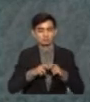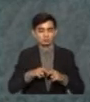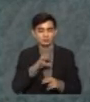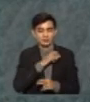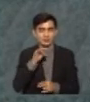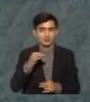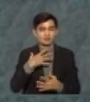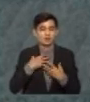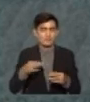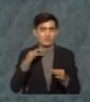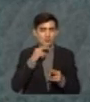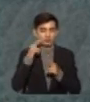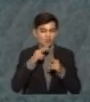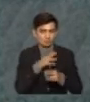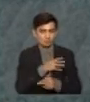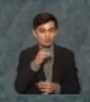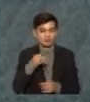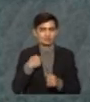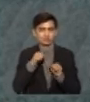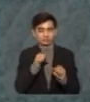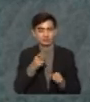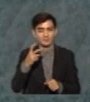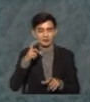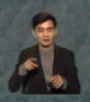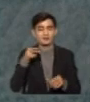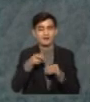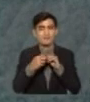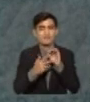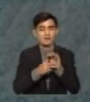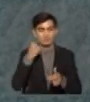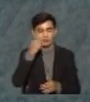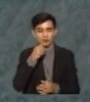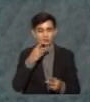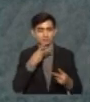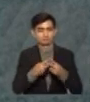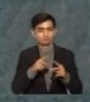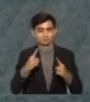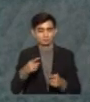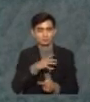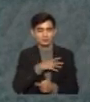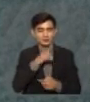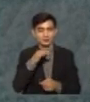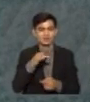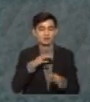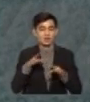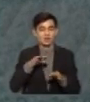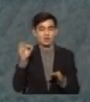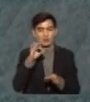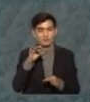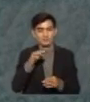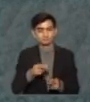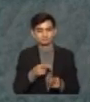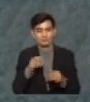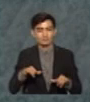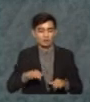здоровья. Менің қорғауымдағы азаматтар 2018 жылдың қаңтар айында түрмеге қамалған. Басында іс алаяқтық бабы